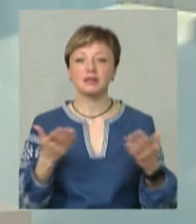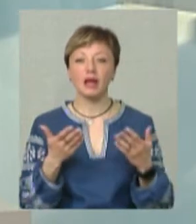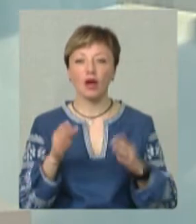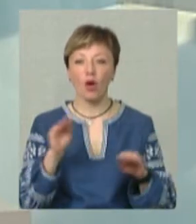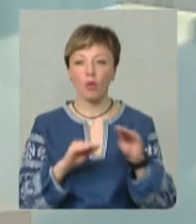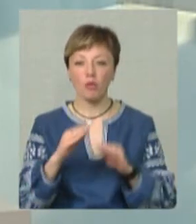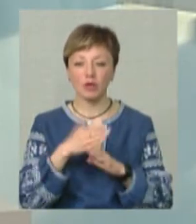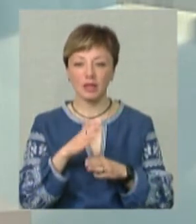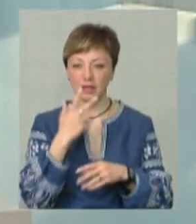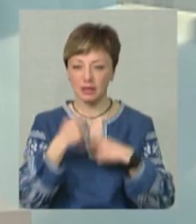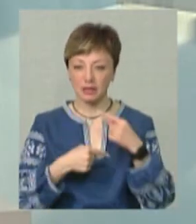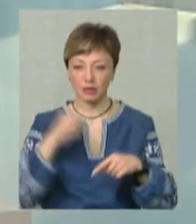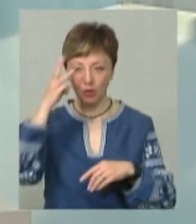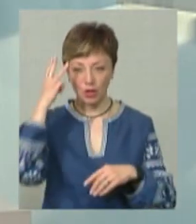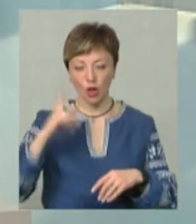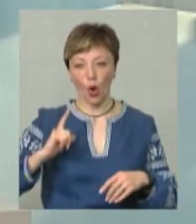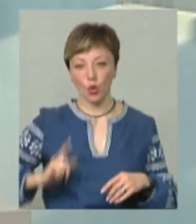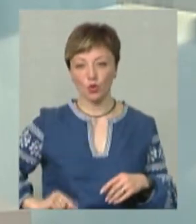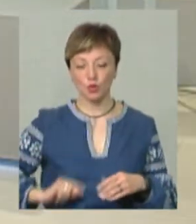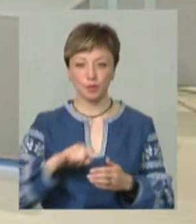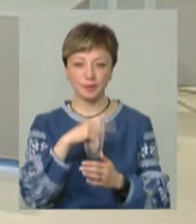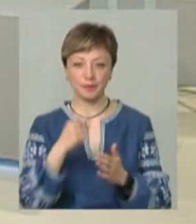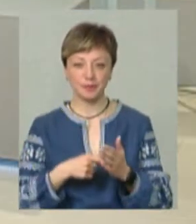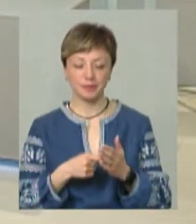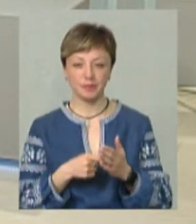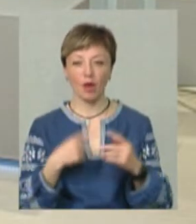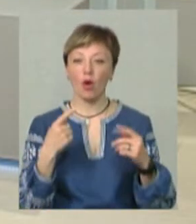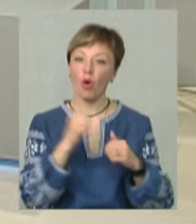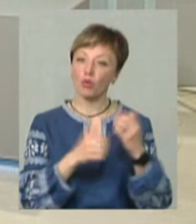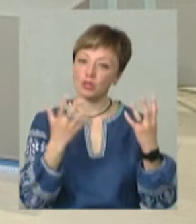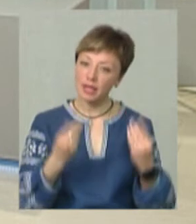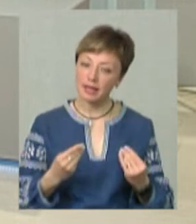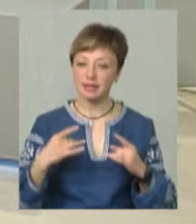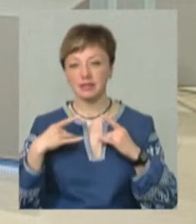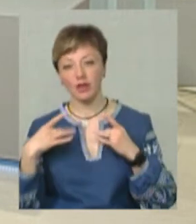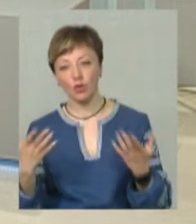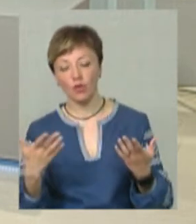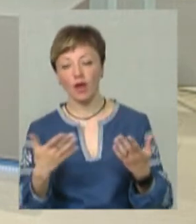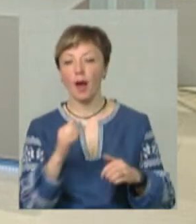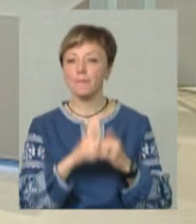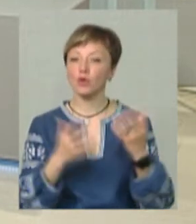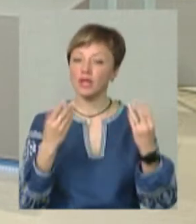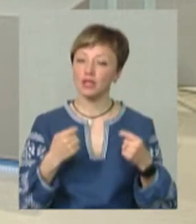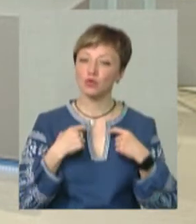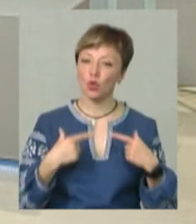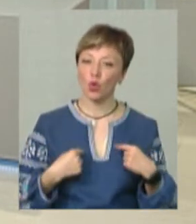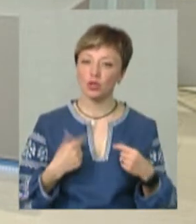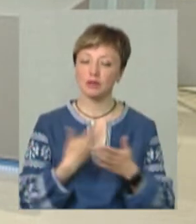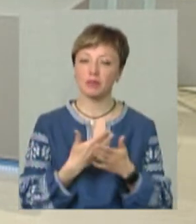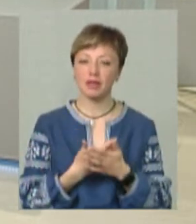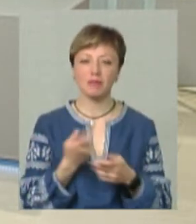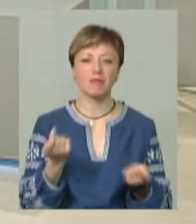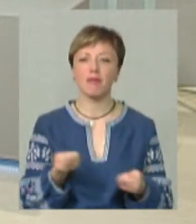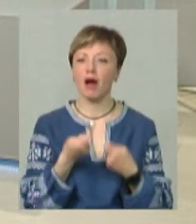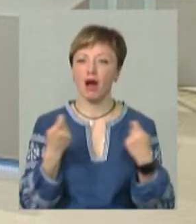компонентів складається традиційний подільський костюм? Буденний, от і, скажімо, святковий, весільний? Буденні сорочки, до прикладу, їх